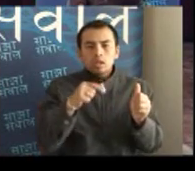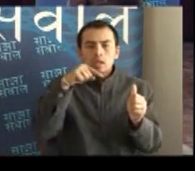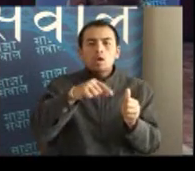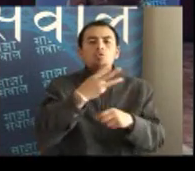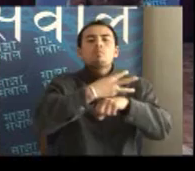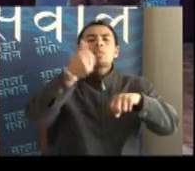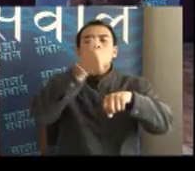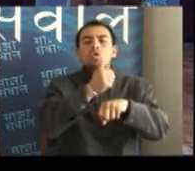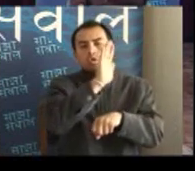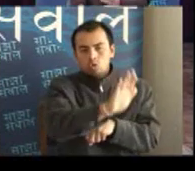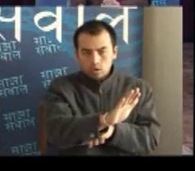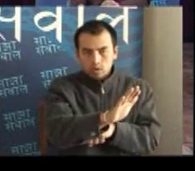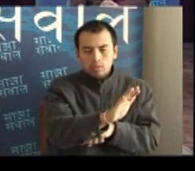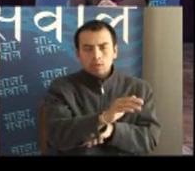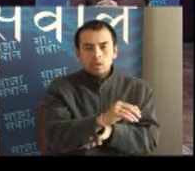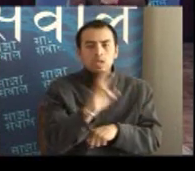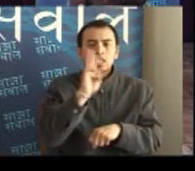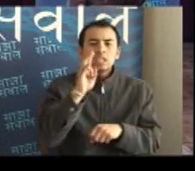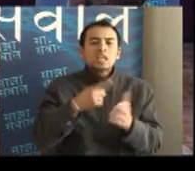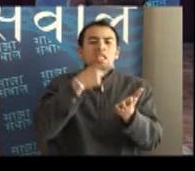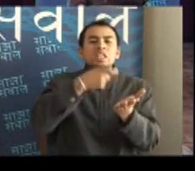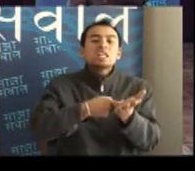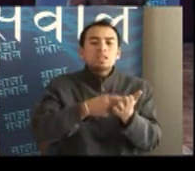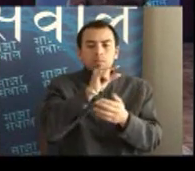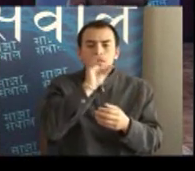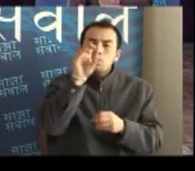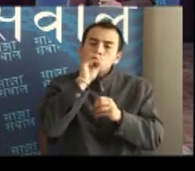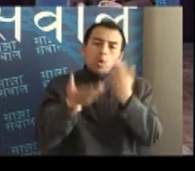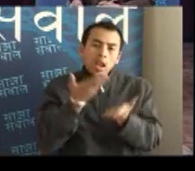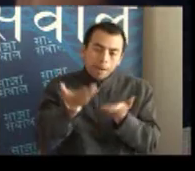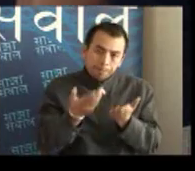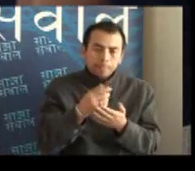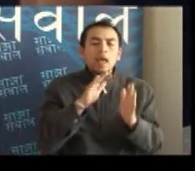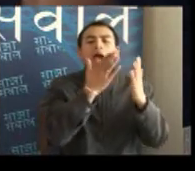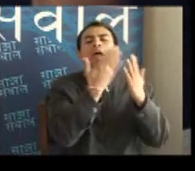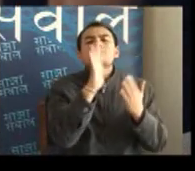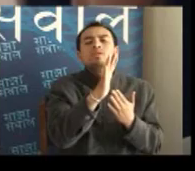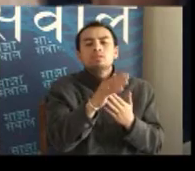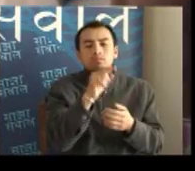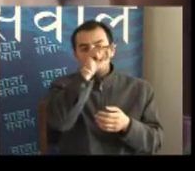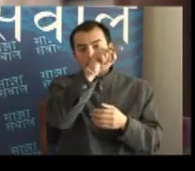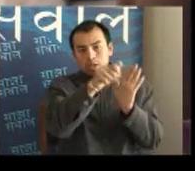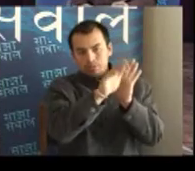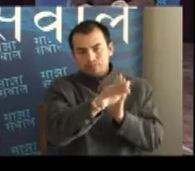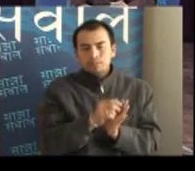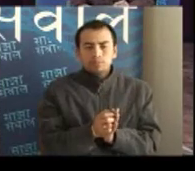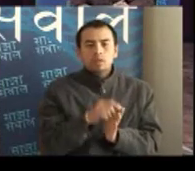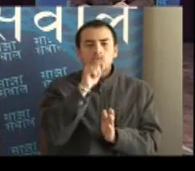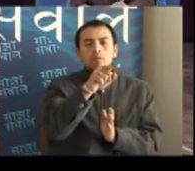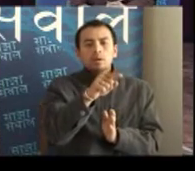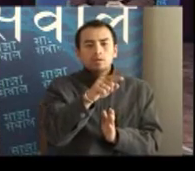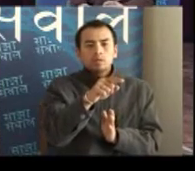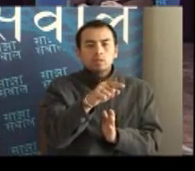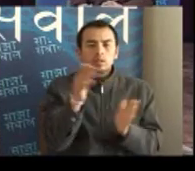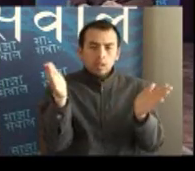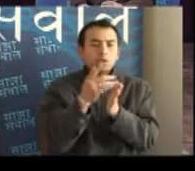हाम्रो उपाध्यक्ष पनि हुनुहुन्छ होइन र यो शिक्षा नीतिको बारे उहाँले पनि भन्नुहुन्छ होला भन्ने मलाई लाग्छ। कहाँ हुनुहुन्छ यहाँ हजुर तपाईँको त्यसमा